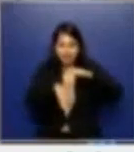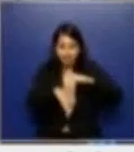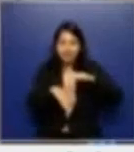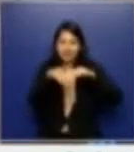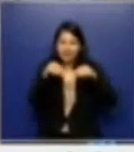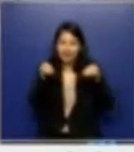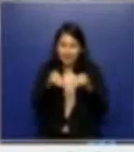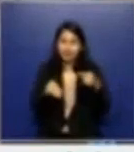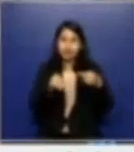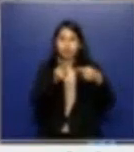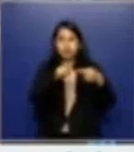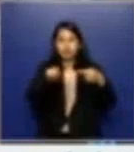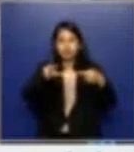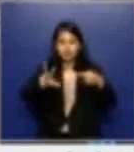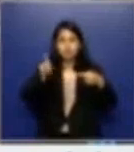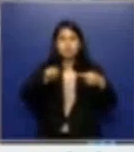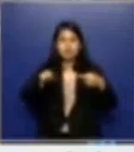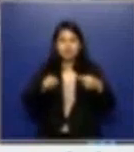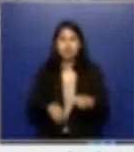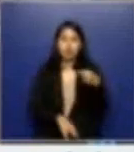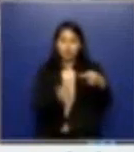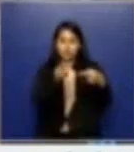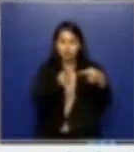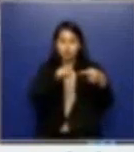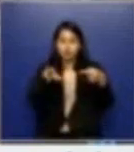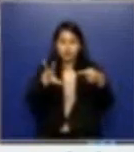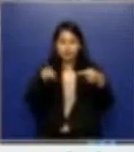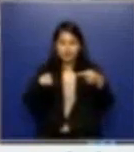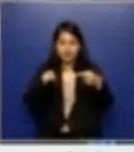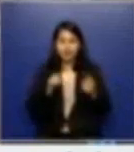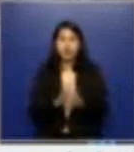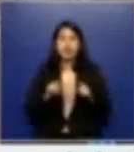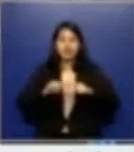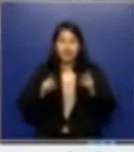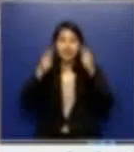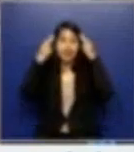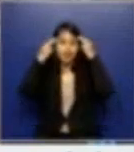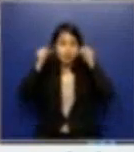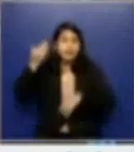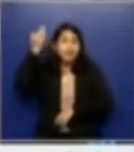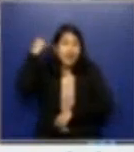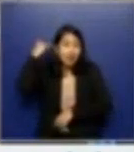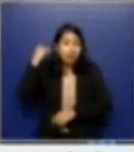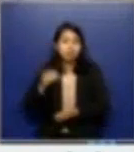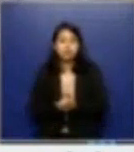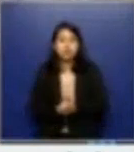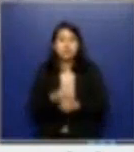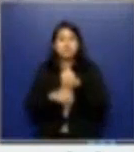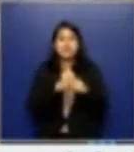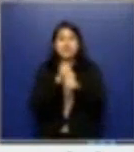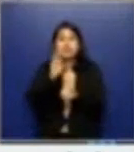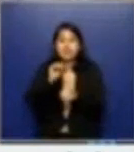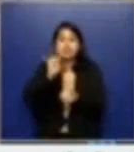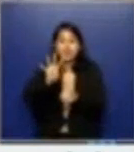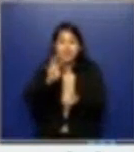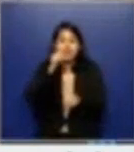ลบ 2-3 ติดลบ 2-3 แต่นายกอีกคนนึงก็เข้ามาปี44เ